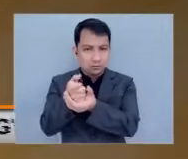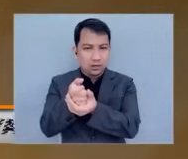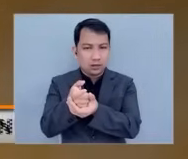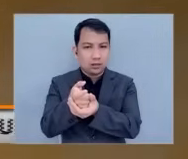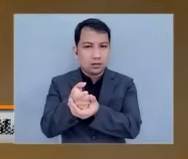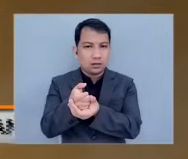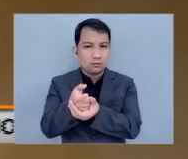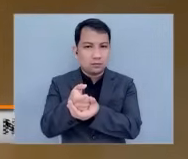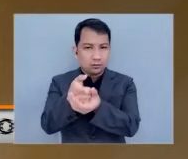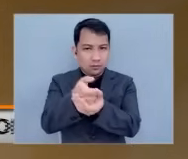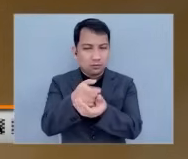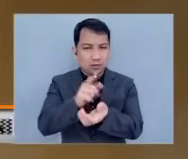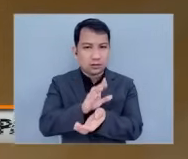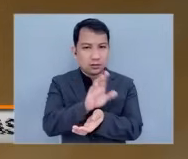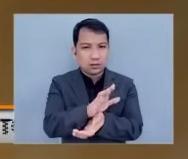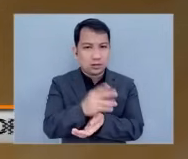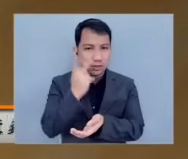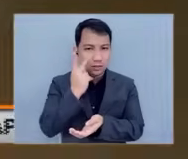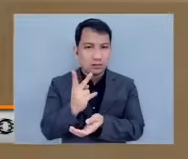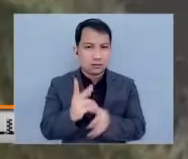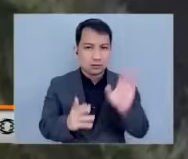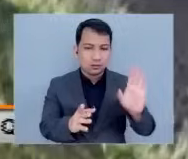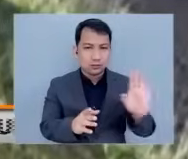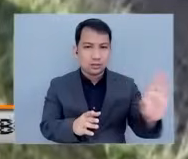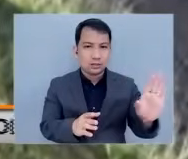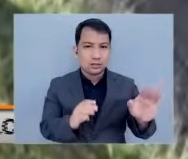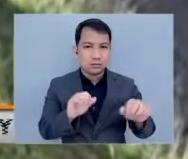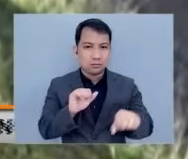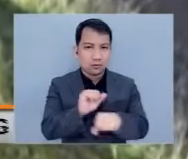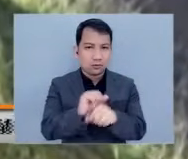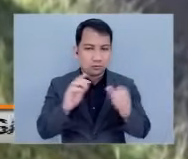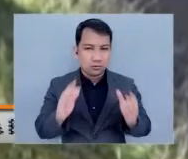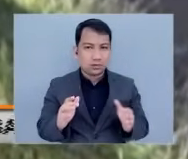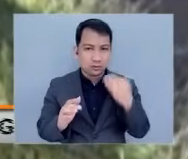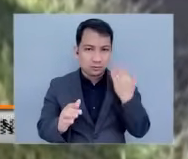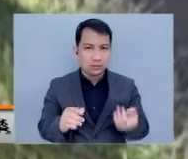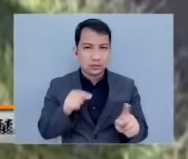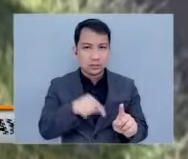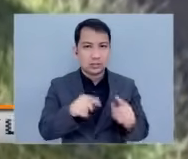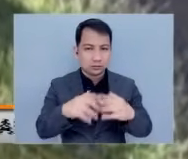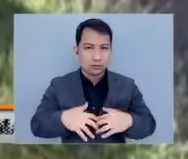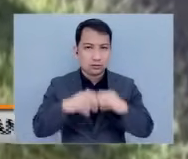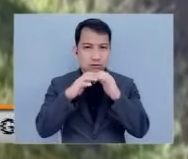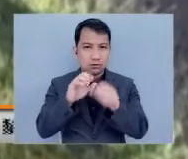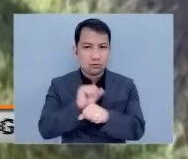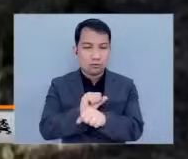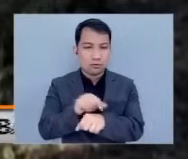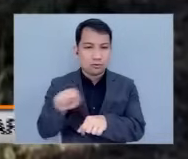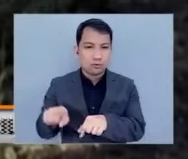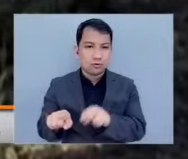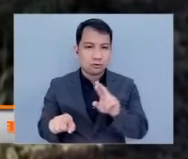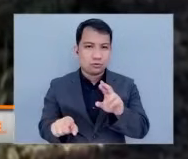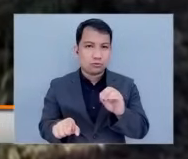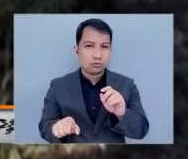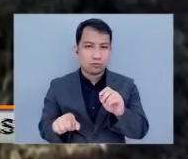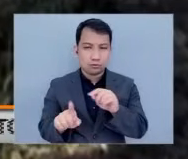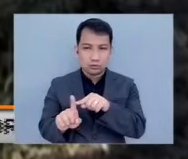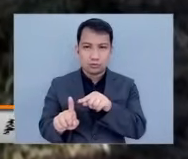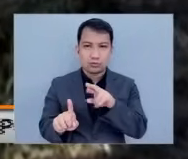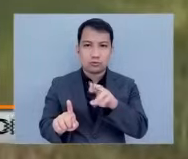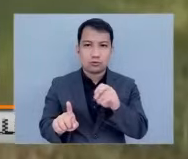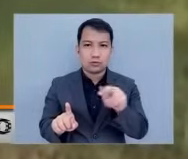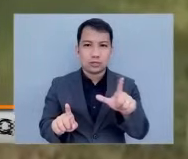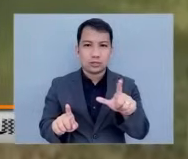pinagbabaril na ni Bersano ang isa sa mga trabahador. Dead on the spot ang construction worker na si Ronald Santillan sa tatlong tama ng